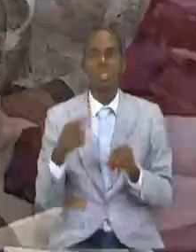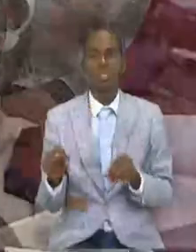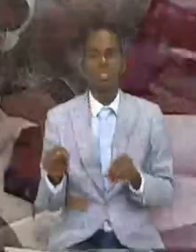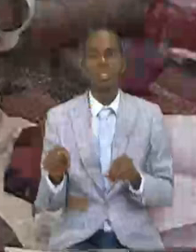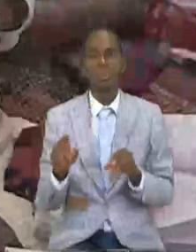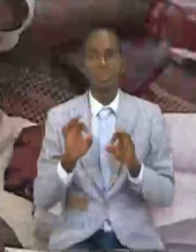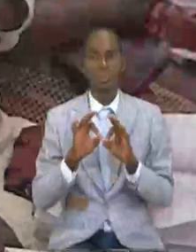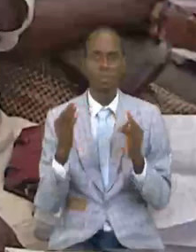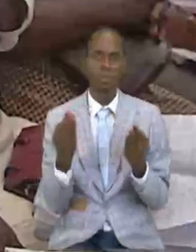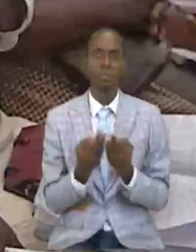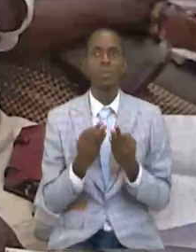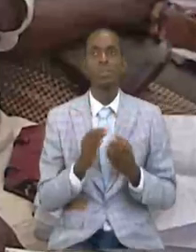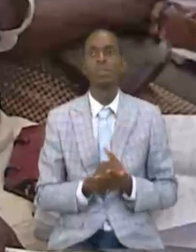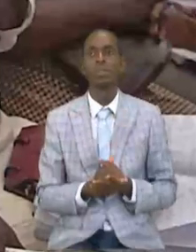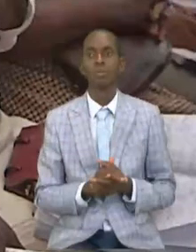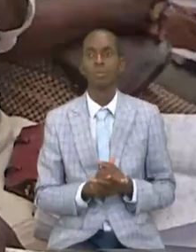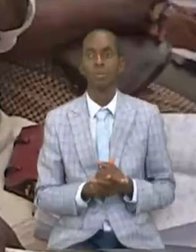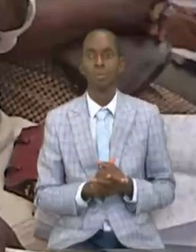cela.